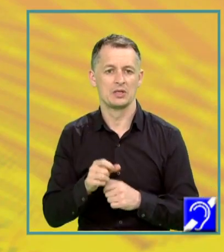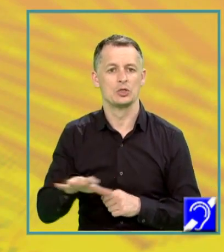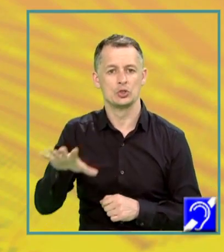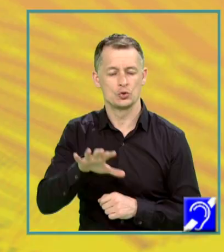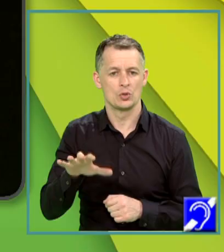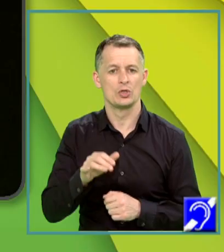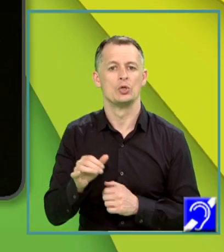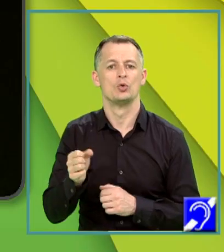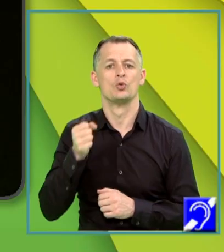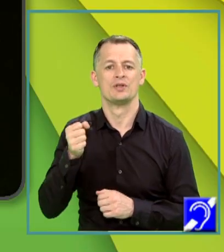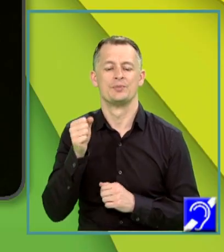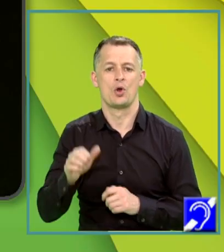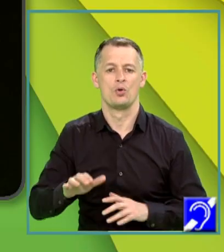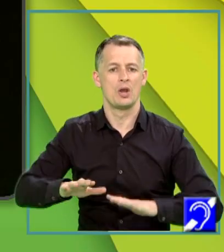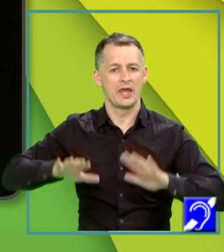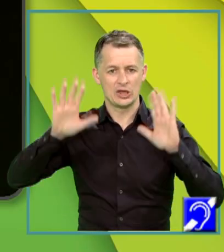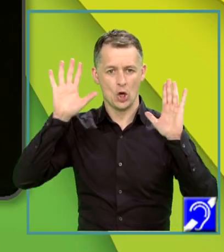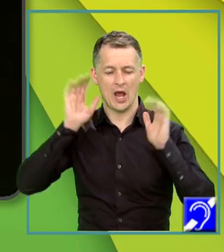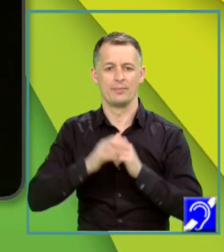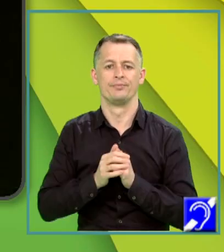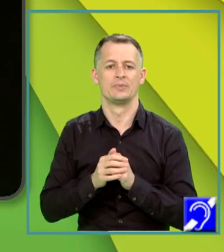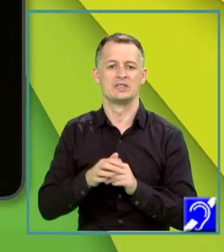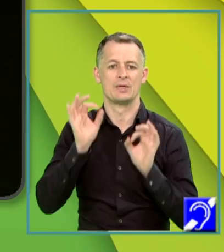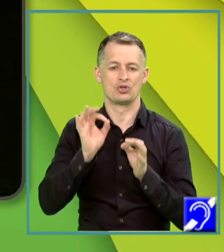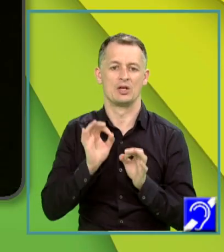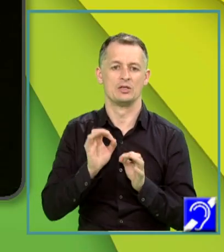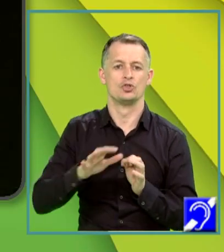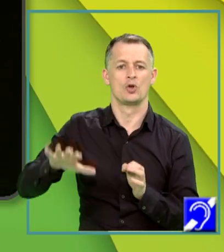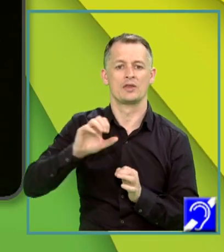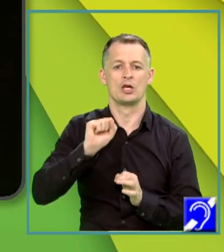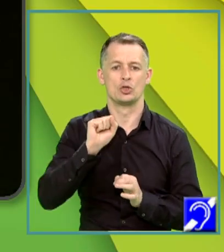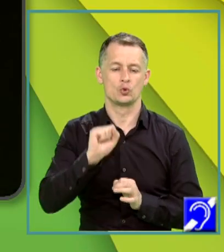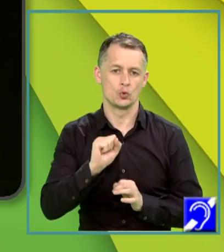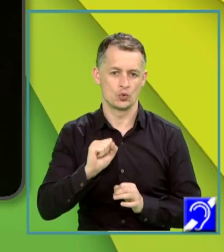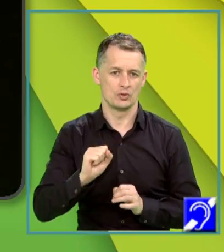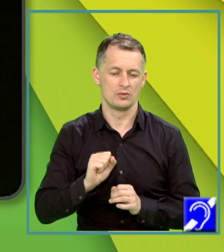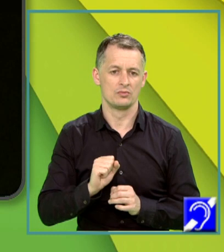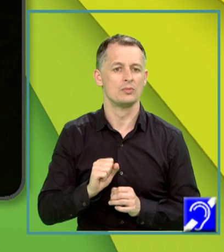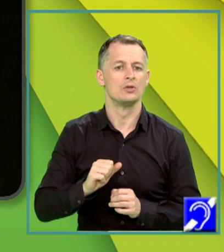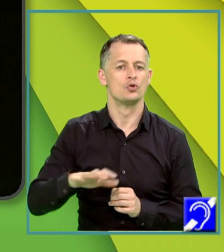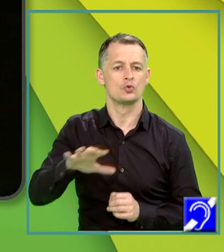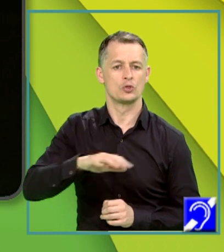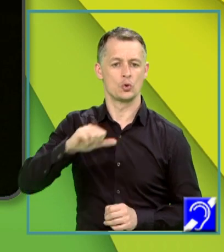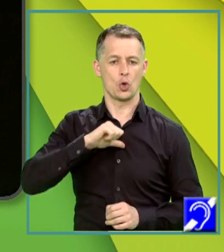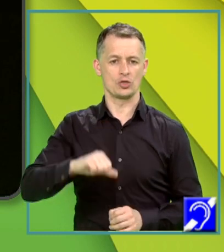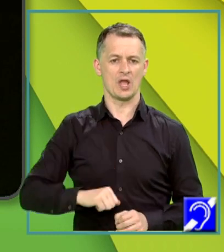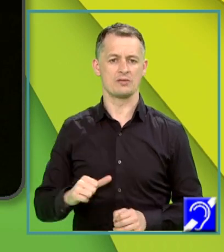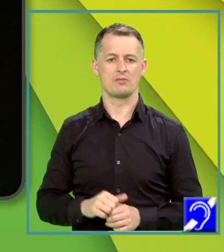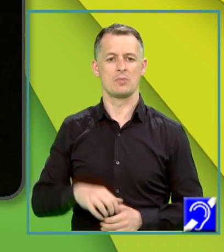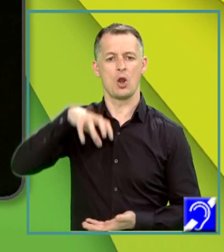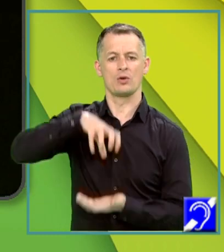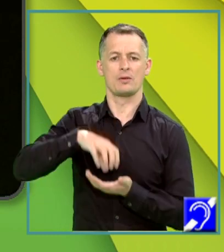turismul litoral practicat în hârtie ceară în zona de Sud a litoralului în zona județului Constanța stațiunea Mamaia